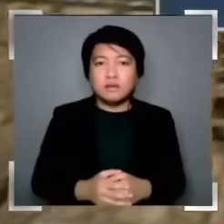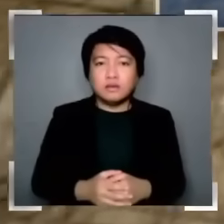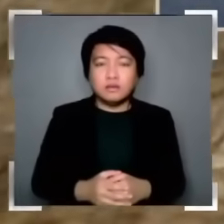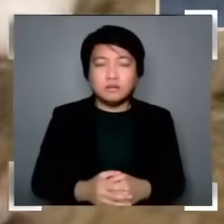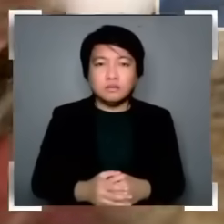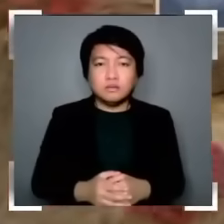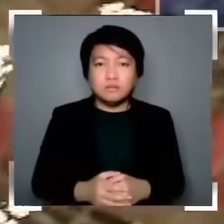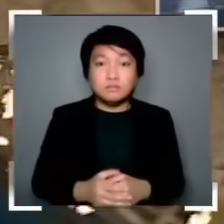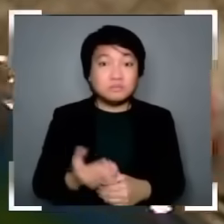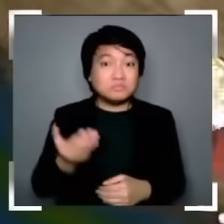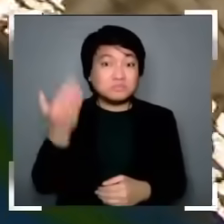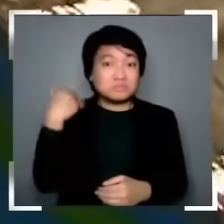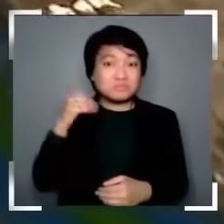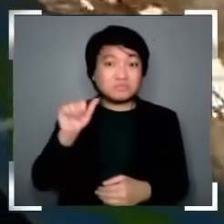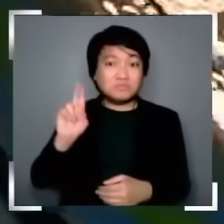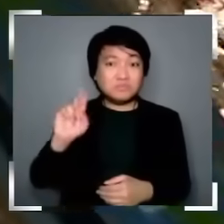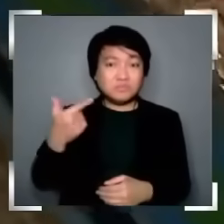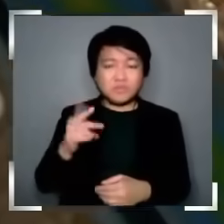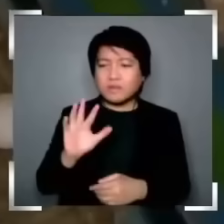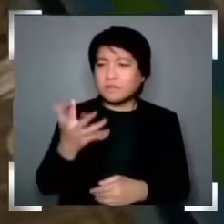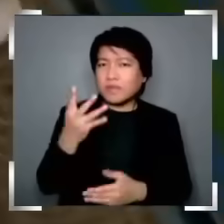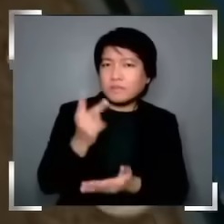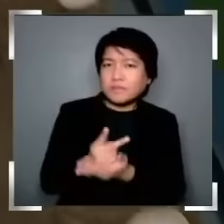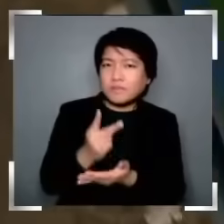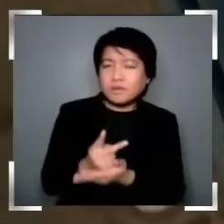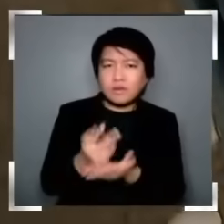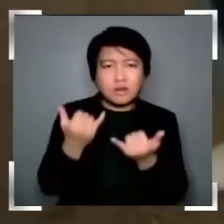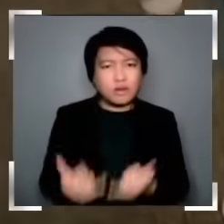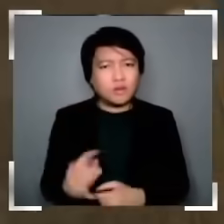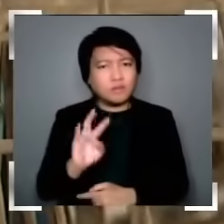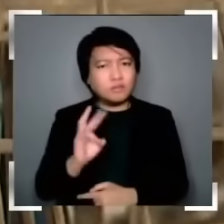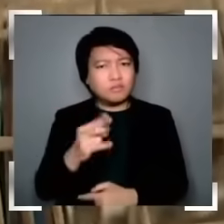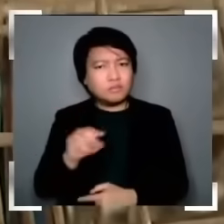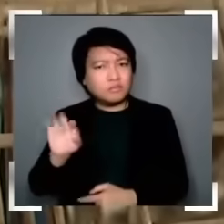yan itong Agosto. Marami yung nagbabas ng ng alaga.